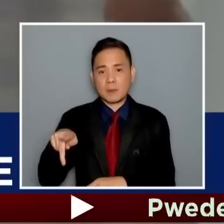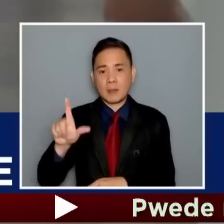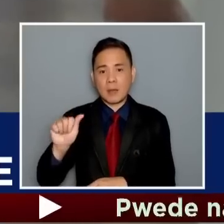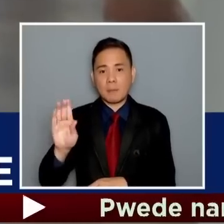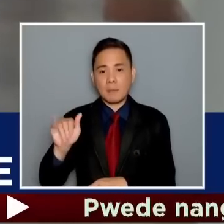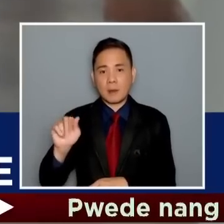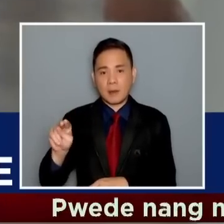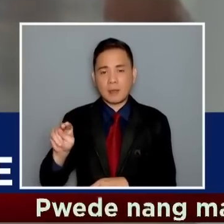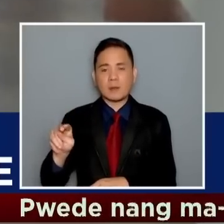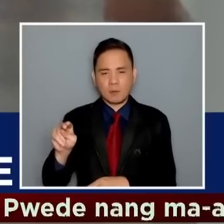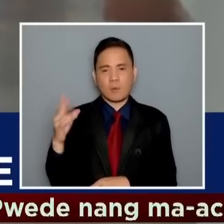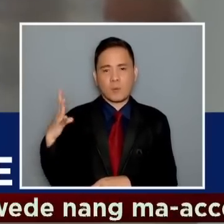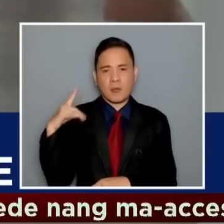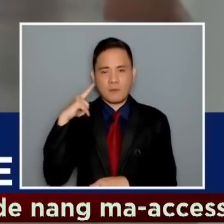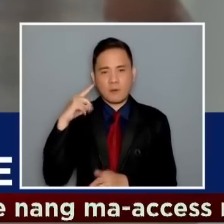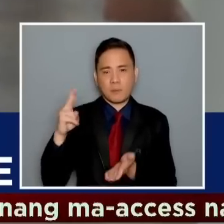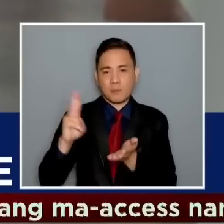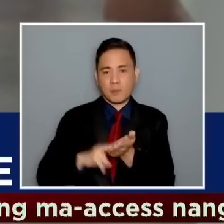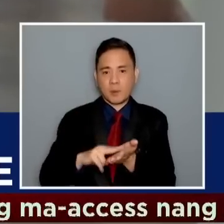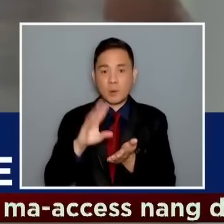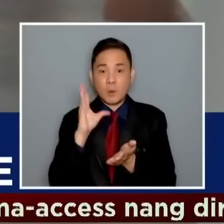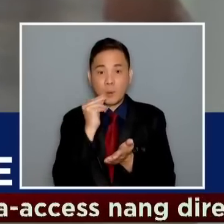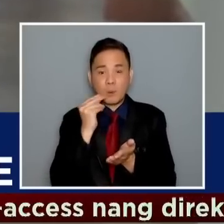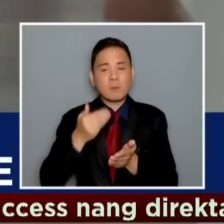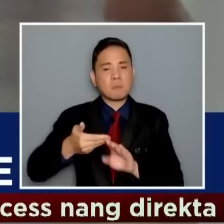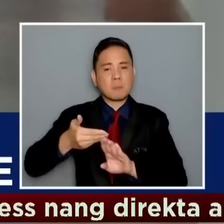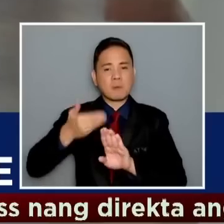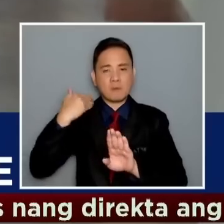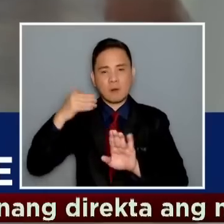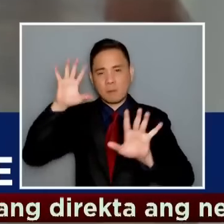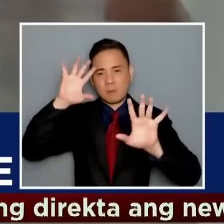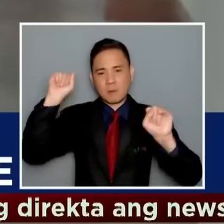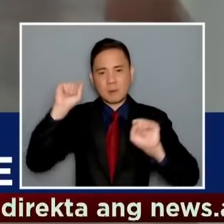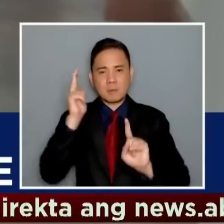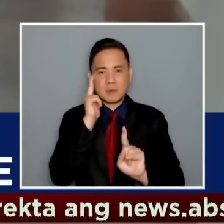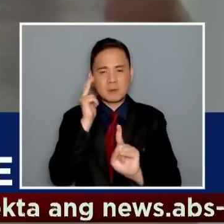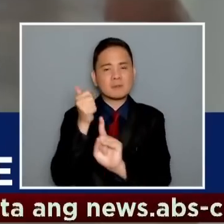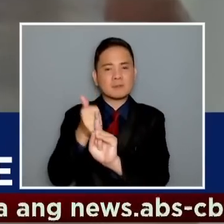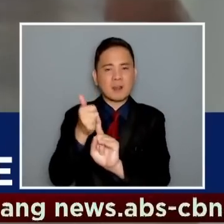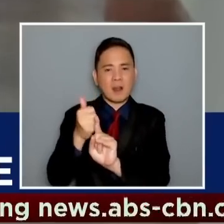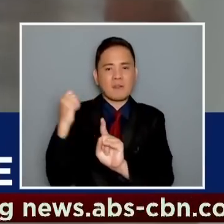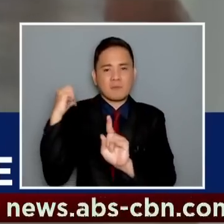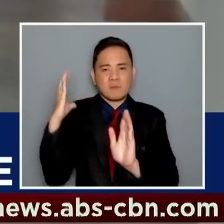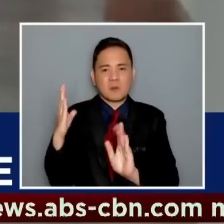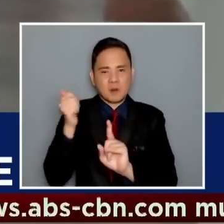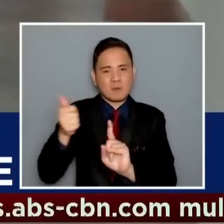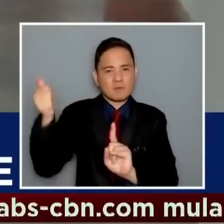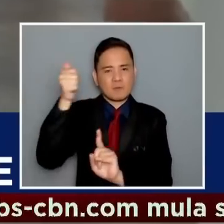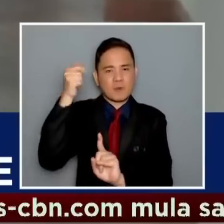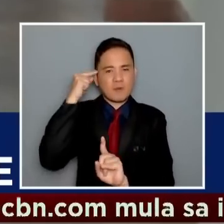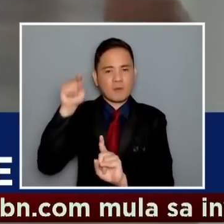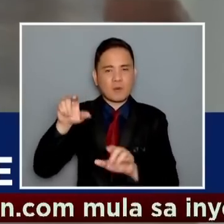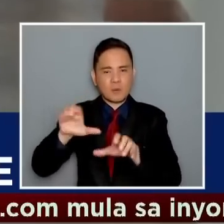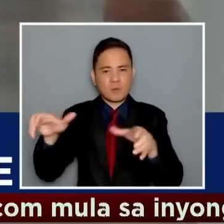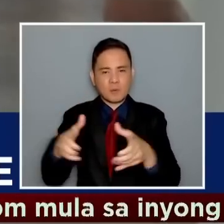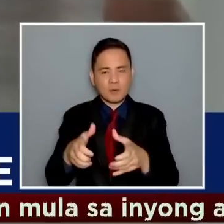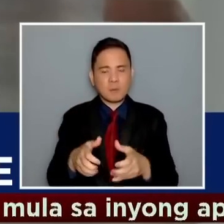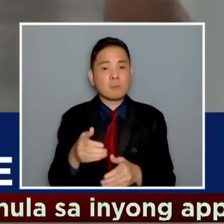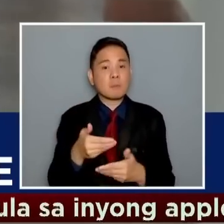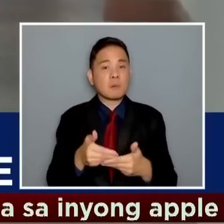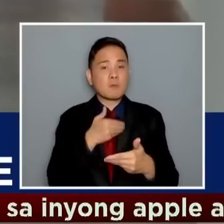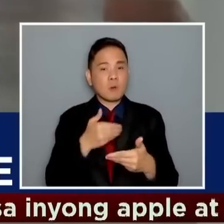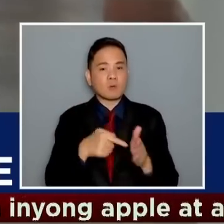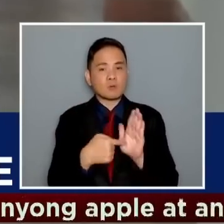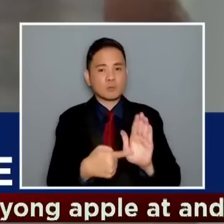na pirmahan ito ni dating Pangulo Rodrigo Duterte na tumatayo rin na chairman ng partido bago nila isapubliko sa